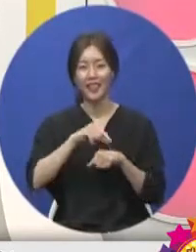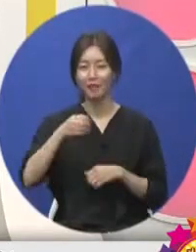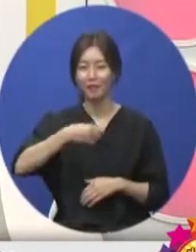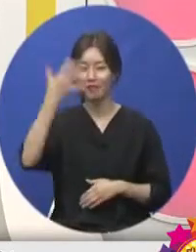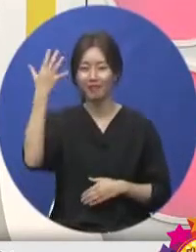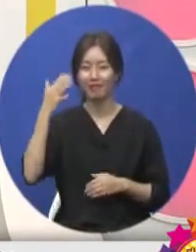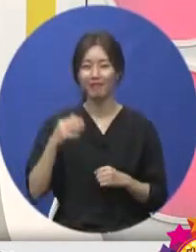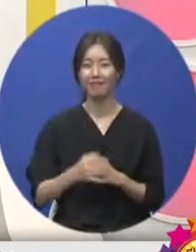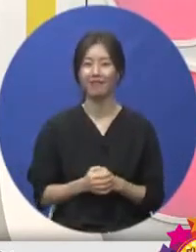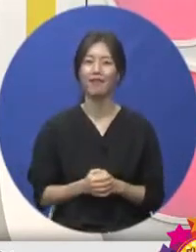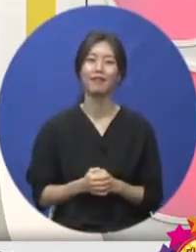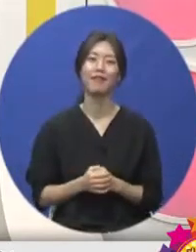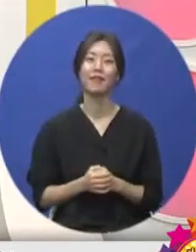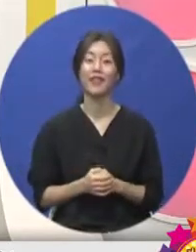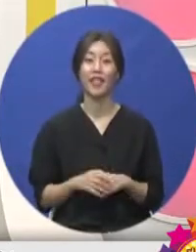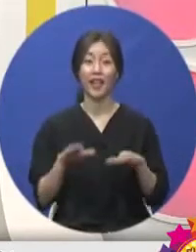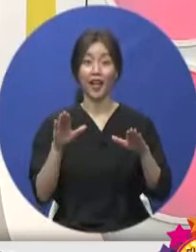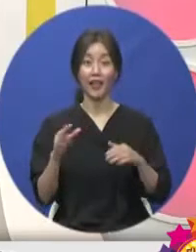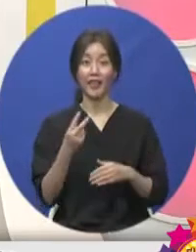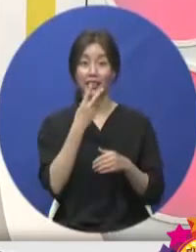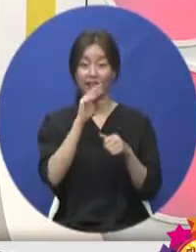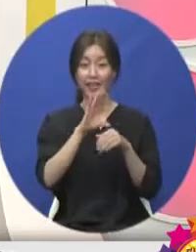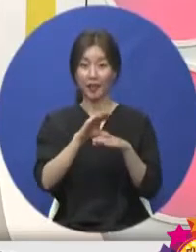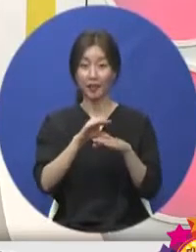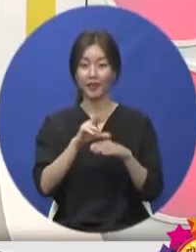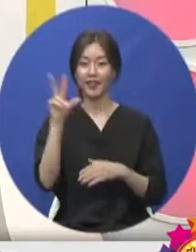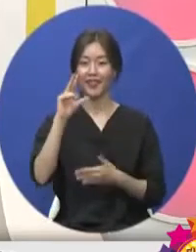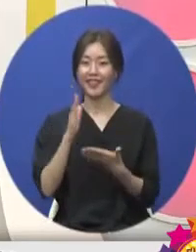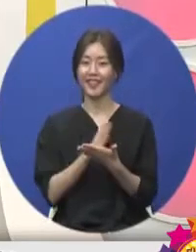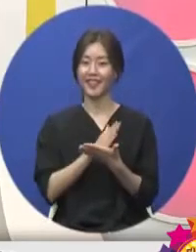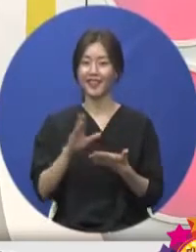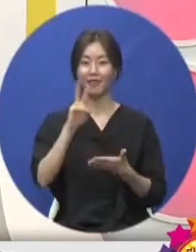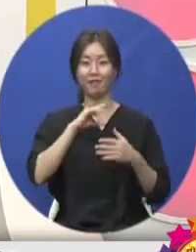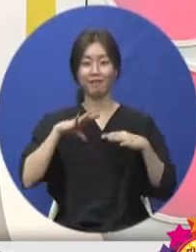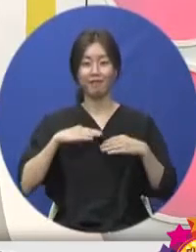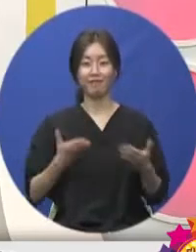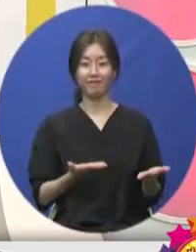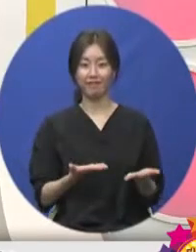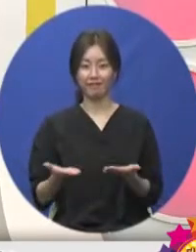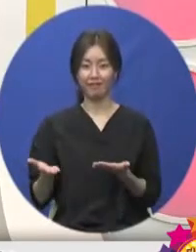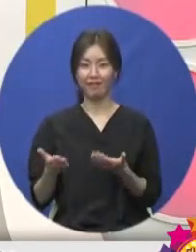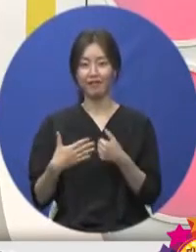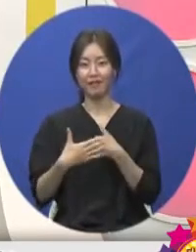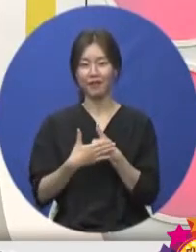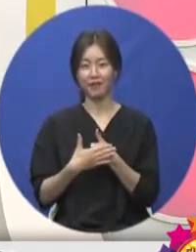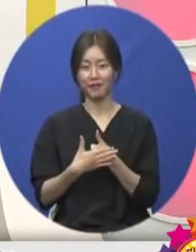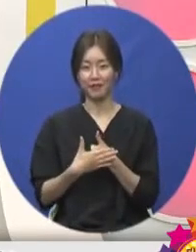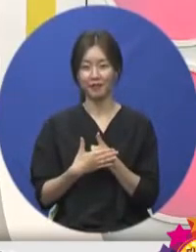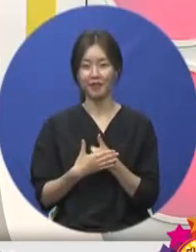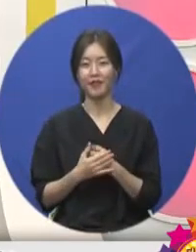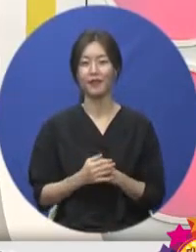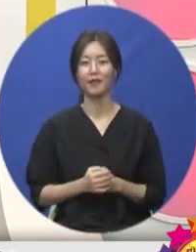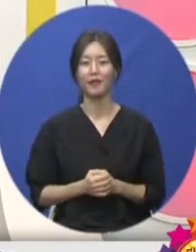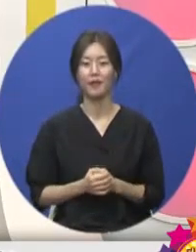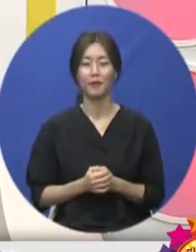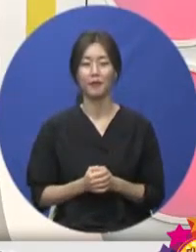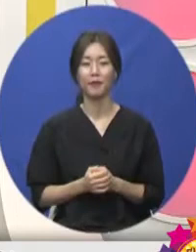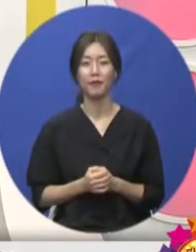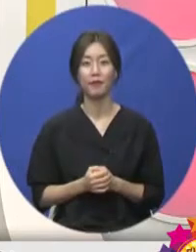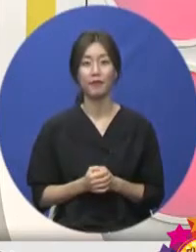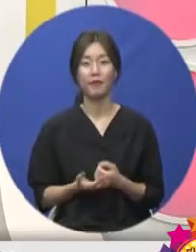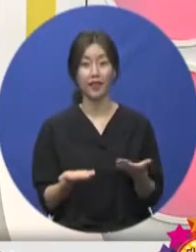후루룩 가버리네요. 그러게요. 오늘은요. 자. 생방송 전국 나눔 노래자랑은요. 네. KY 금연그룹과 함께 네. 진행이 되었습니다.